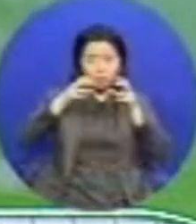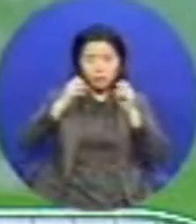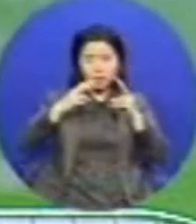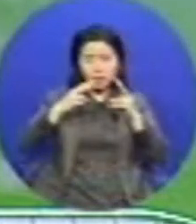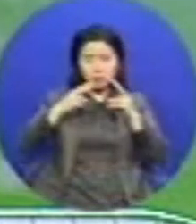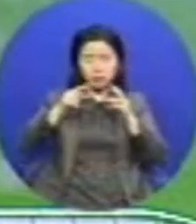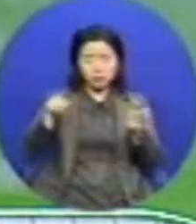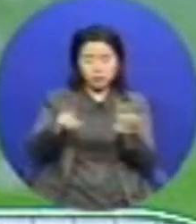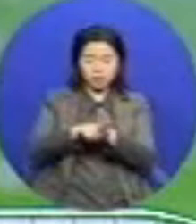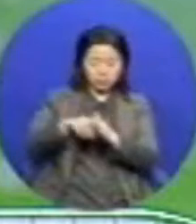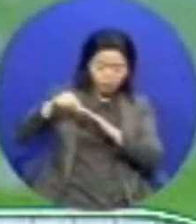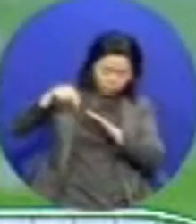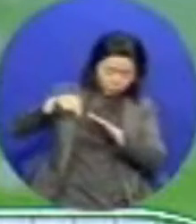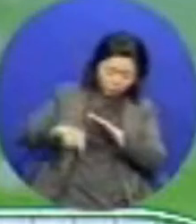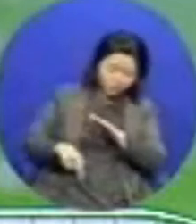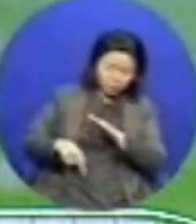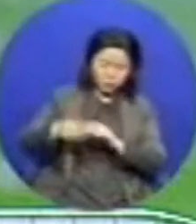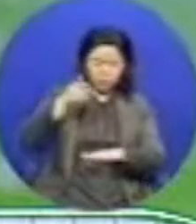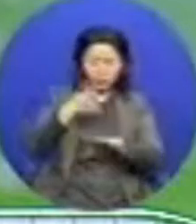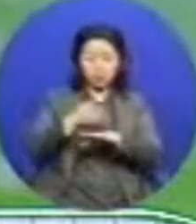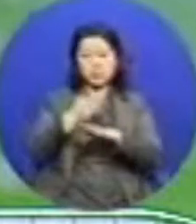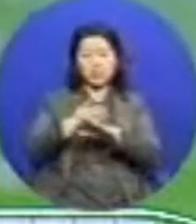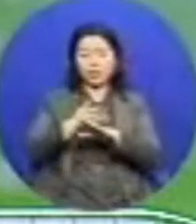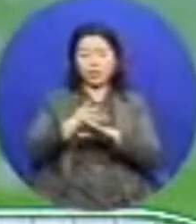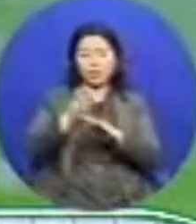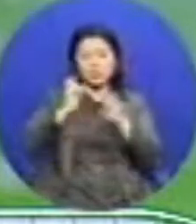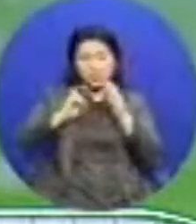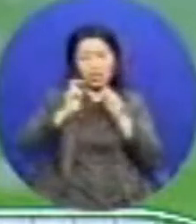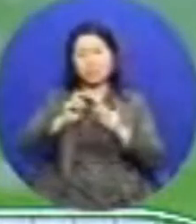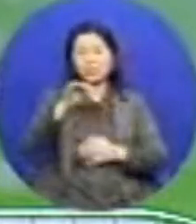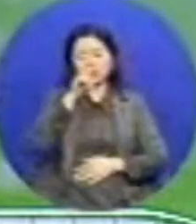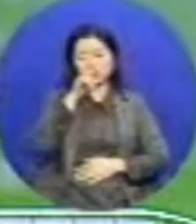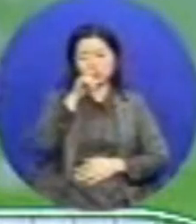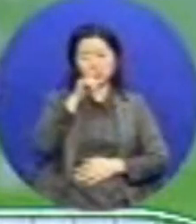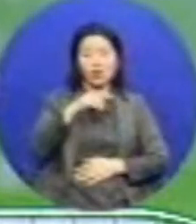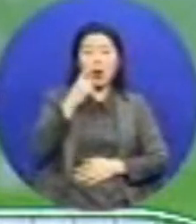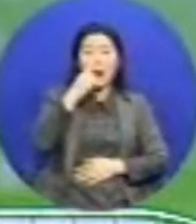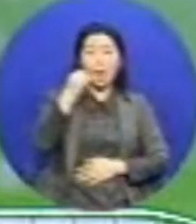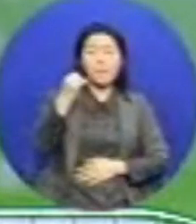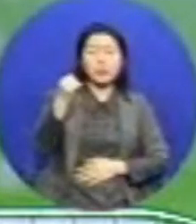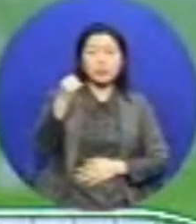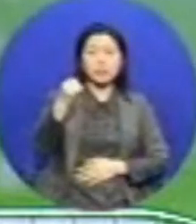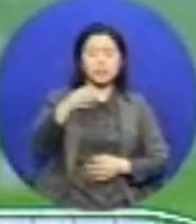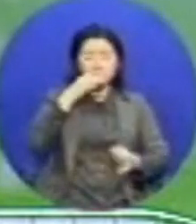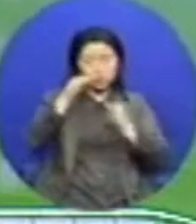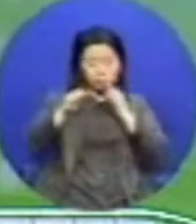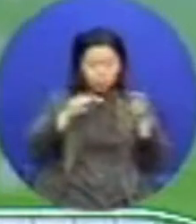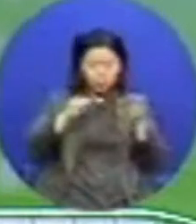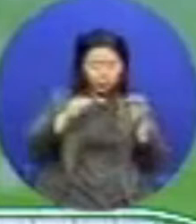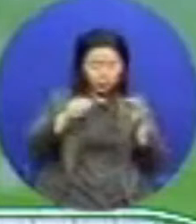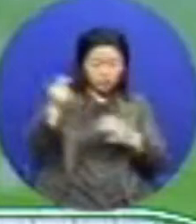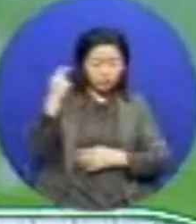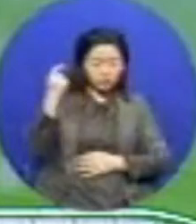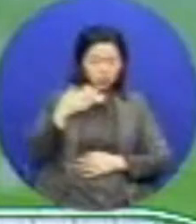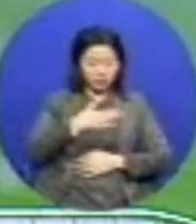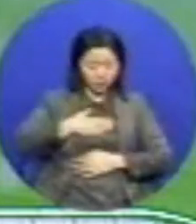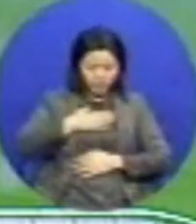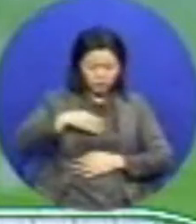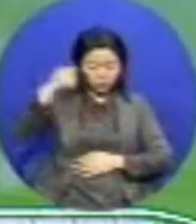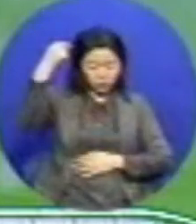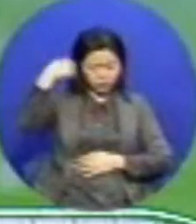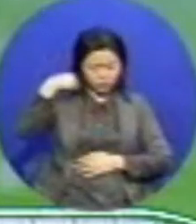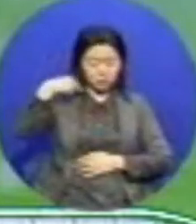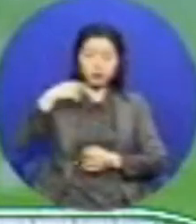더 넘 쳤어요 어머님이 통곡하는 소리를 가슴에 들으면서 하나님께 그렇게